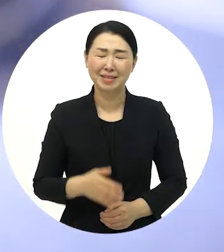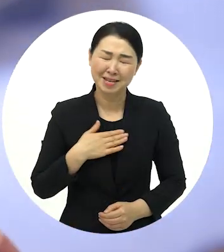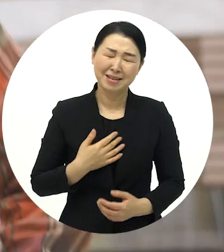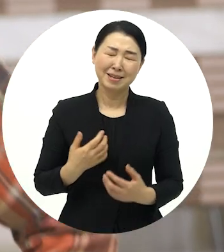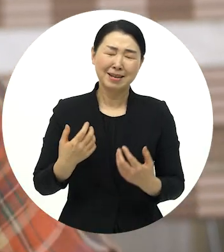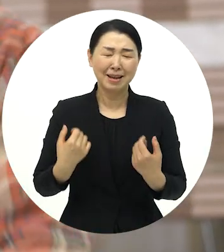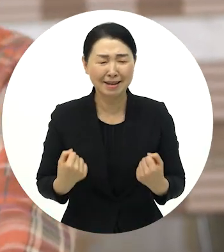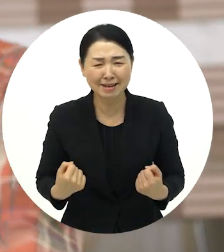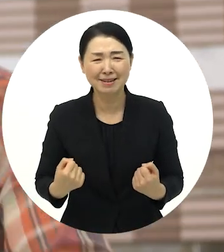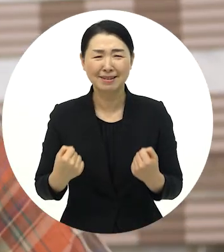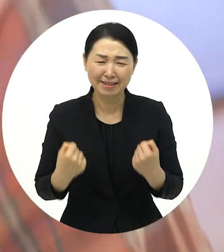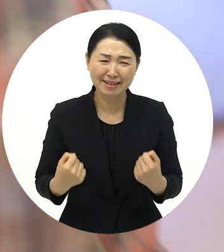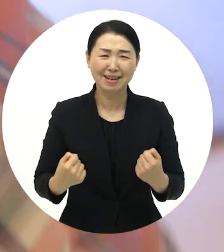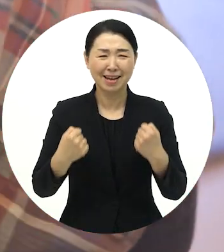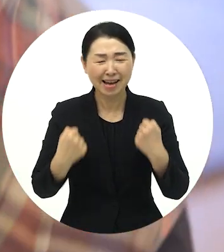내가